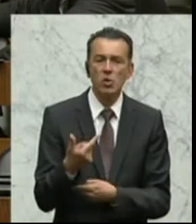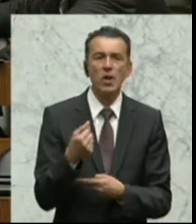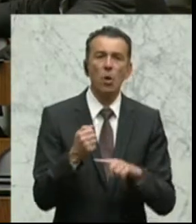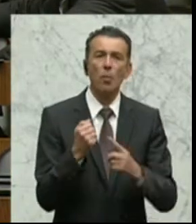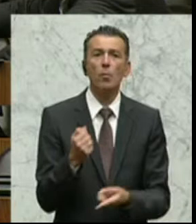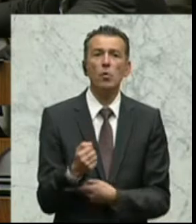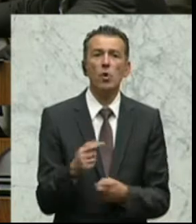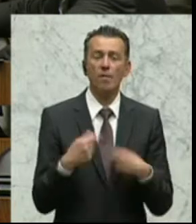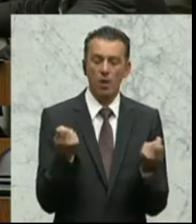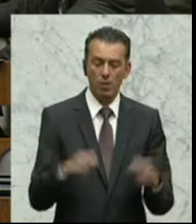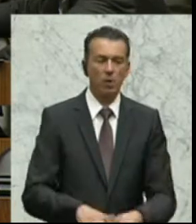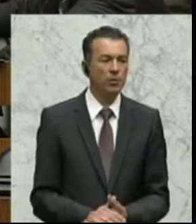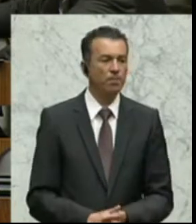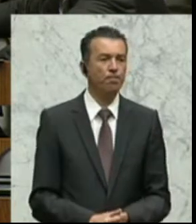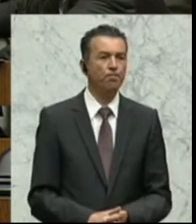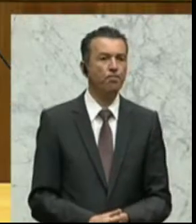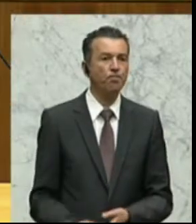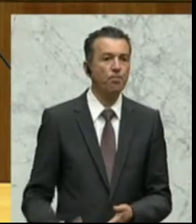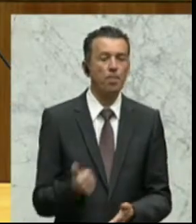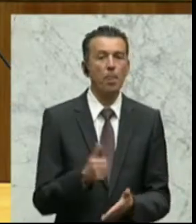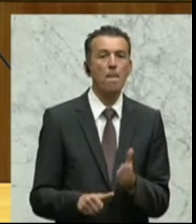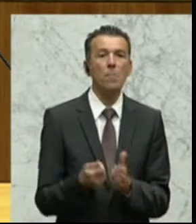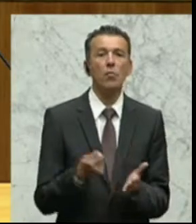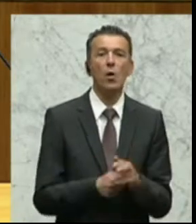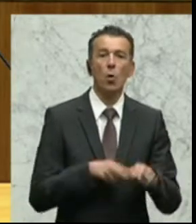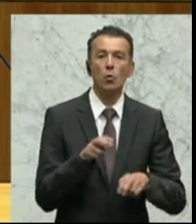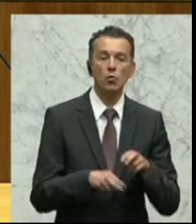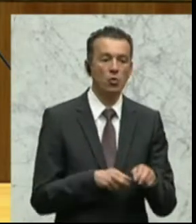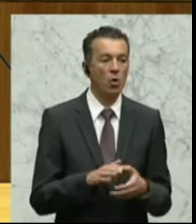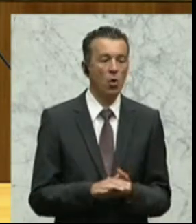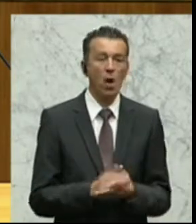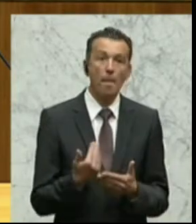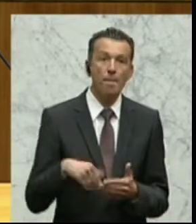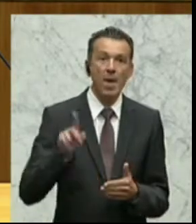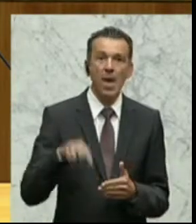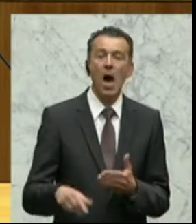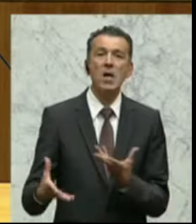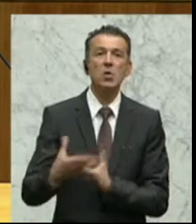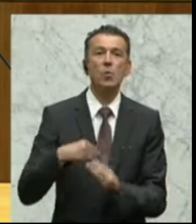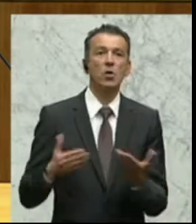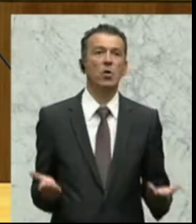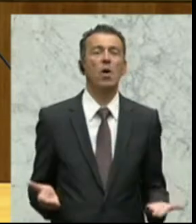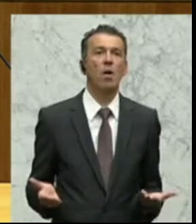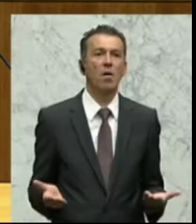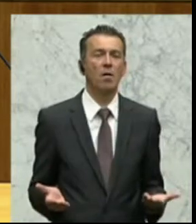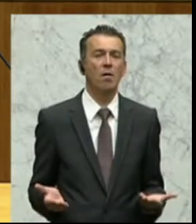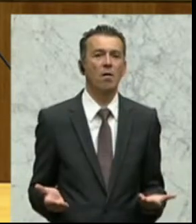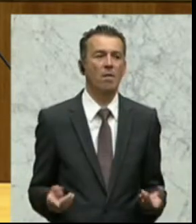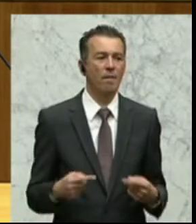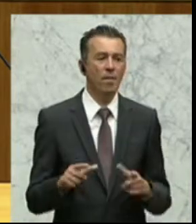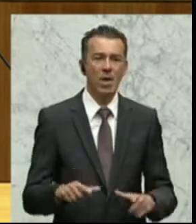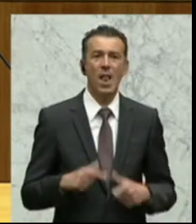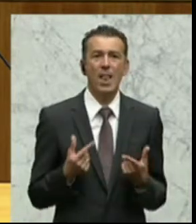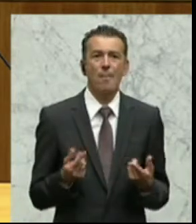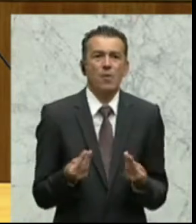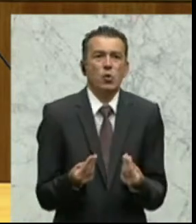beschlossen haben, sind erstmals die Lohnsteuerabgaben höher als die Erlöse aus der Umsatzsteuer. Und de facto leben wir von der Substanz. Wir